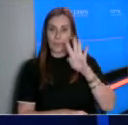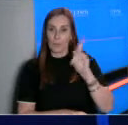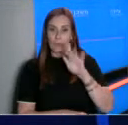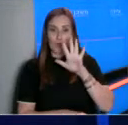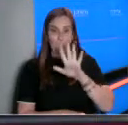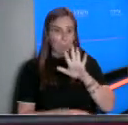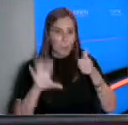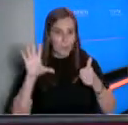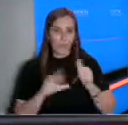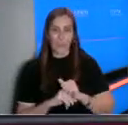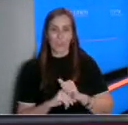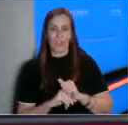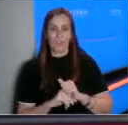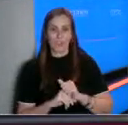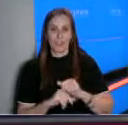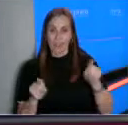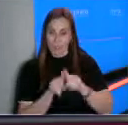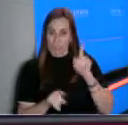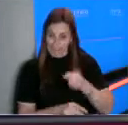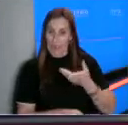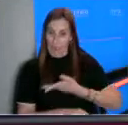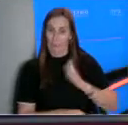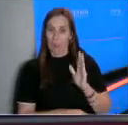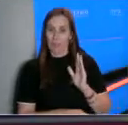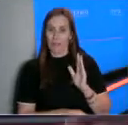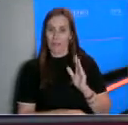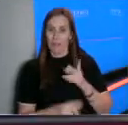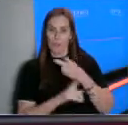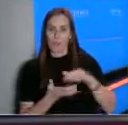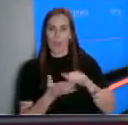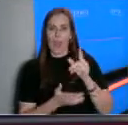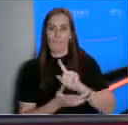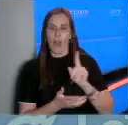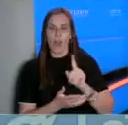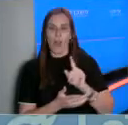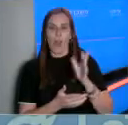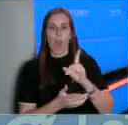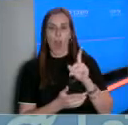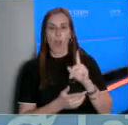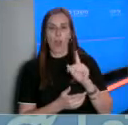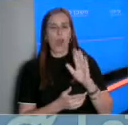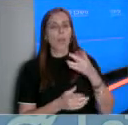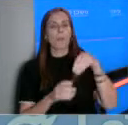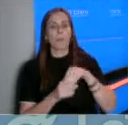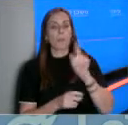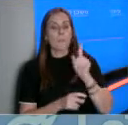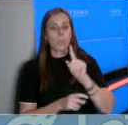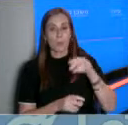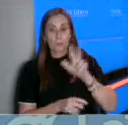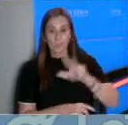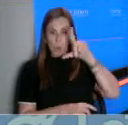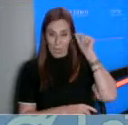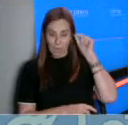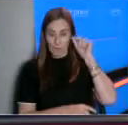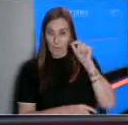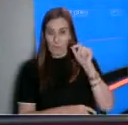ולא 56. בסדר, אבל הם עוברים את הסף. עוברים את הסף, אבל לא... למה לא בפנים? לא מפגיזים. למה לא בפנים? למה? כי מי שבצפון תל